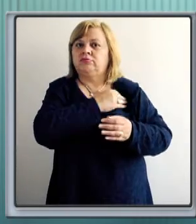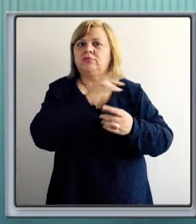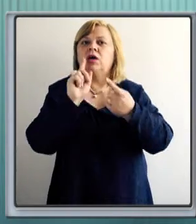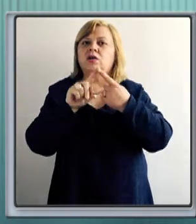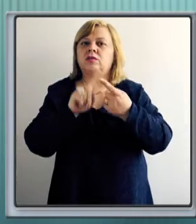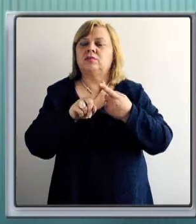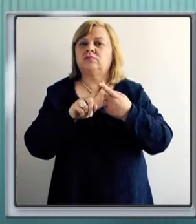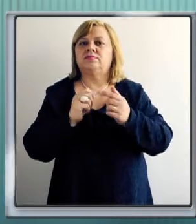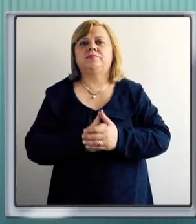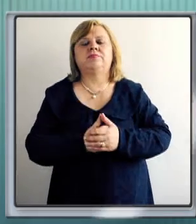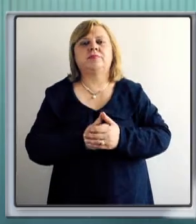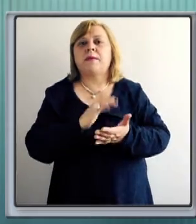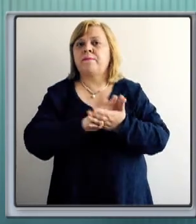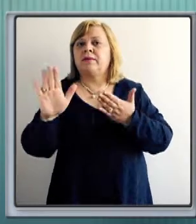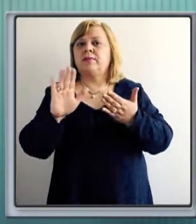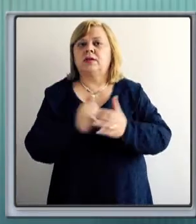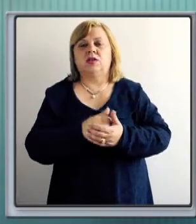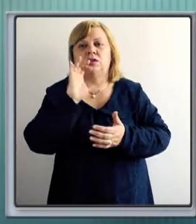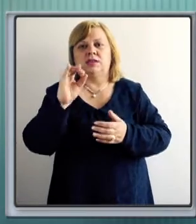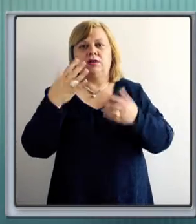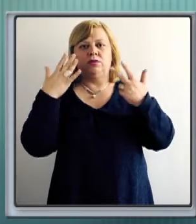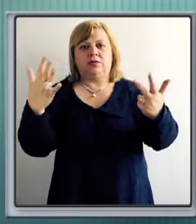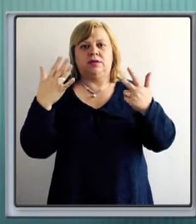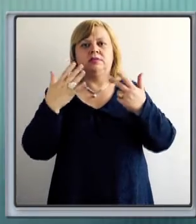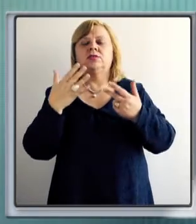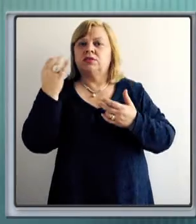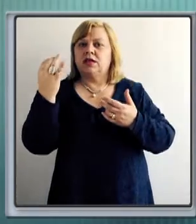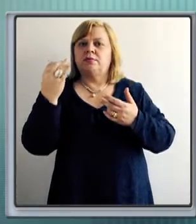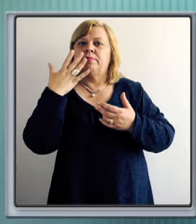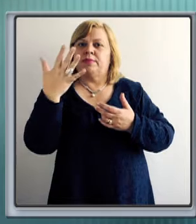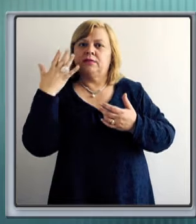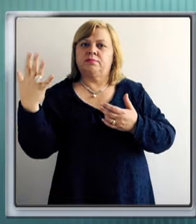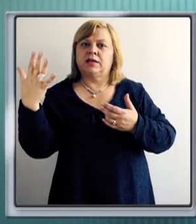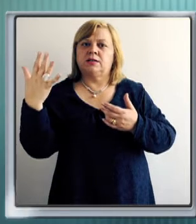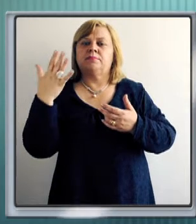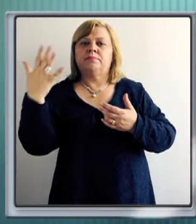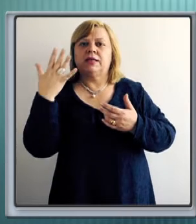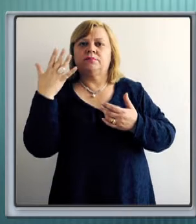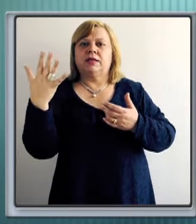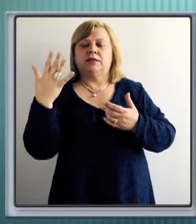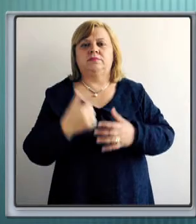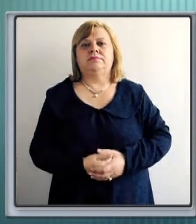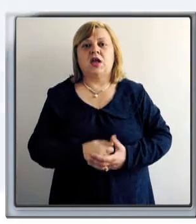контактинен, а кеја жутипески ленја бизопоки пе 0 офтошол, пинду панч, паншелу, пинду панч.